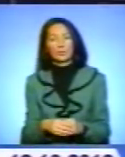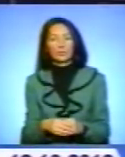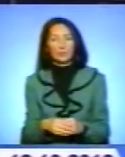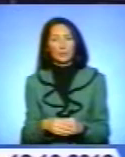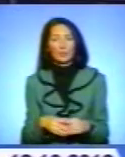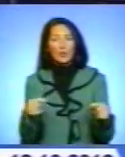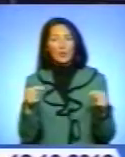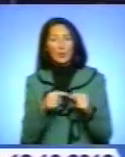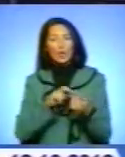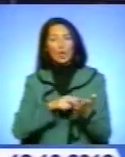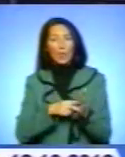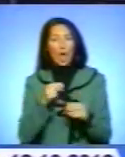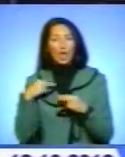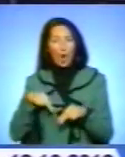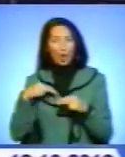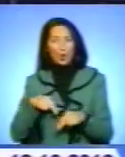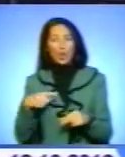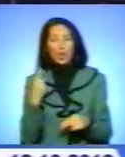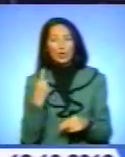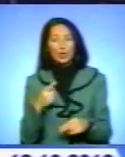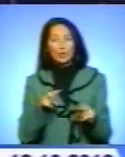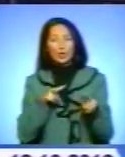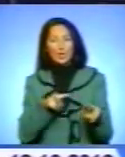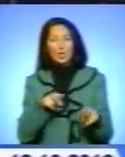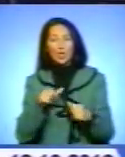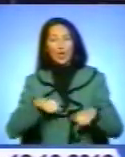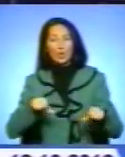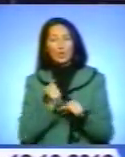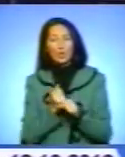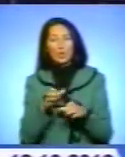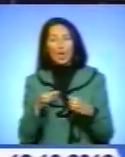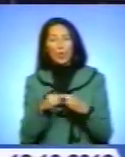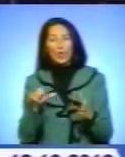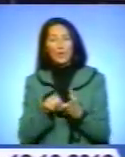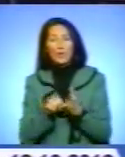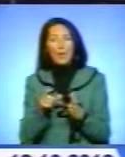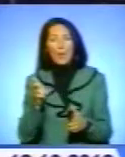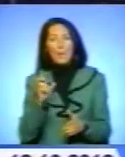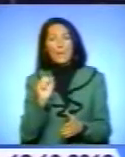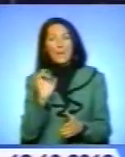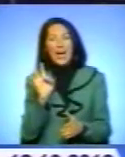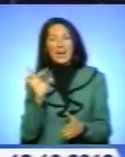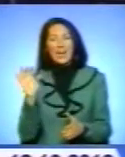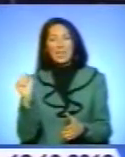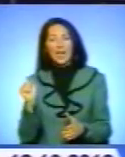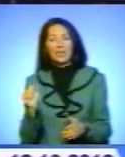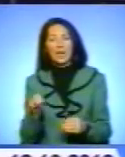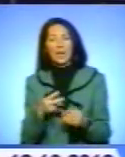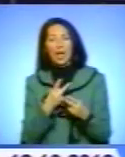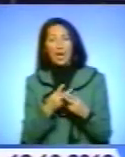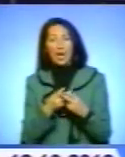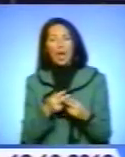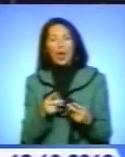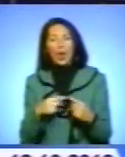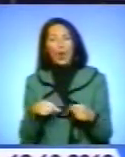252-213-45. Відповідно до плану роботи обласної спостережної комісії, робоча група відвідала Бережанську виховну колонію. Провели перевірку якості